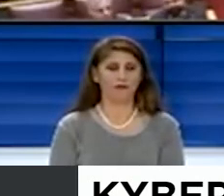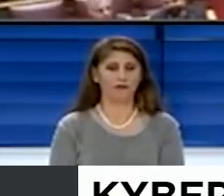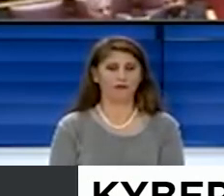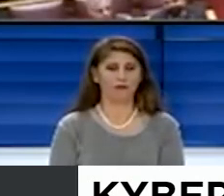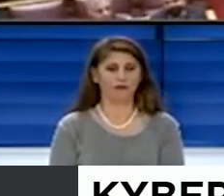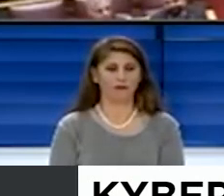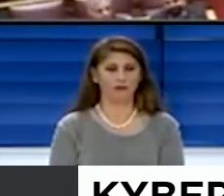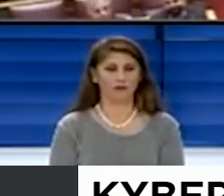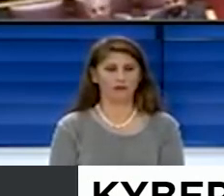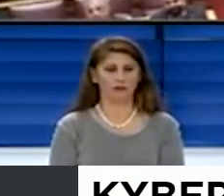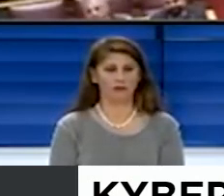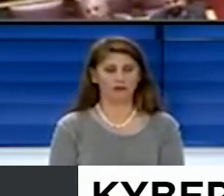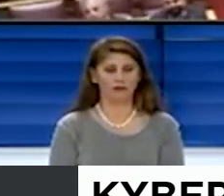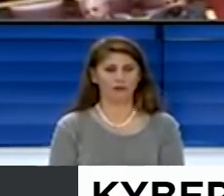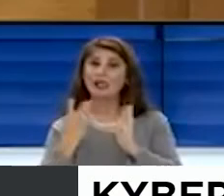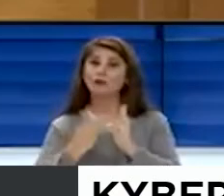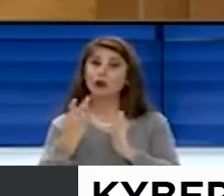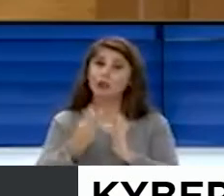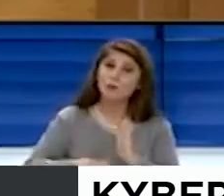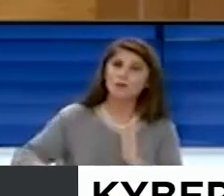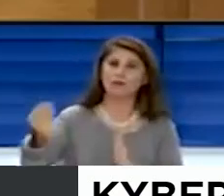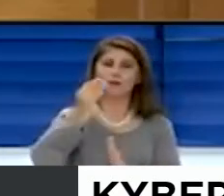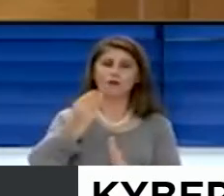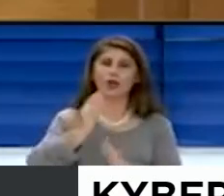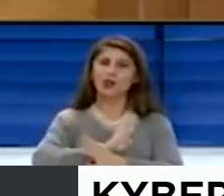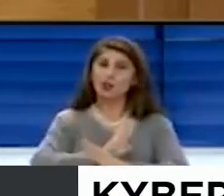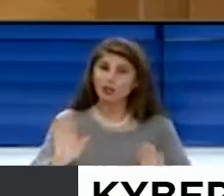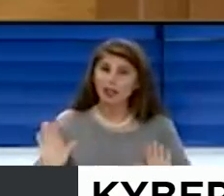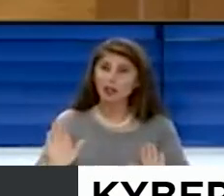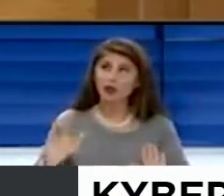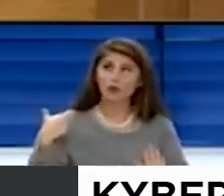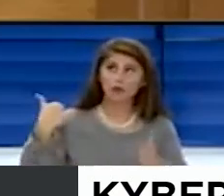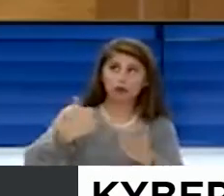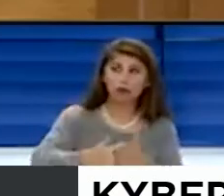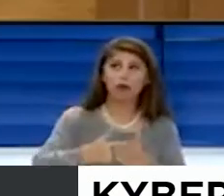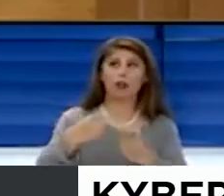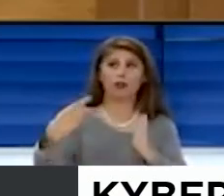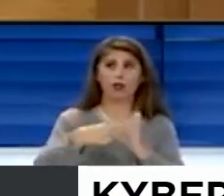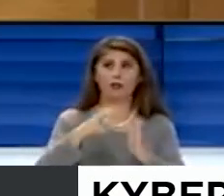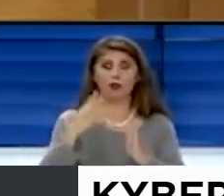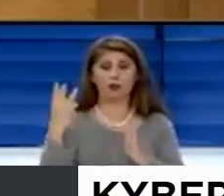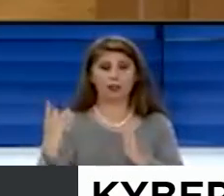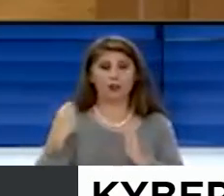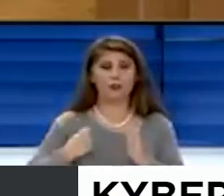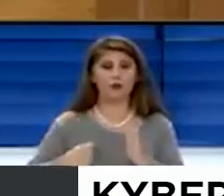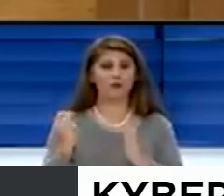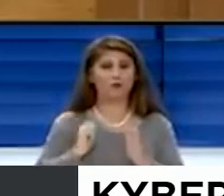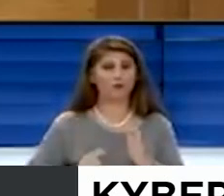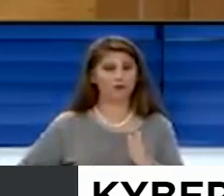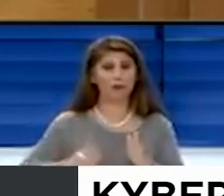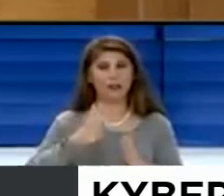δρόμους. Έτσι, και όλα αυτά έχουν εντείνει και την κριτική της αντιπολίτευσης που κατηγορεί